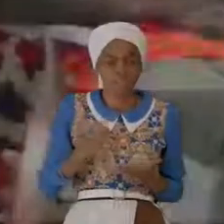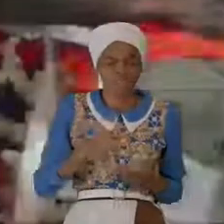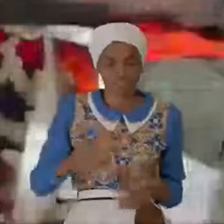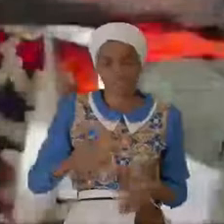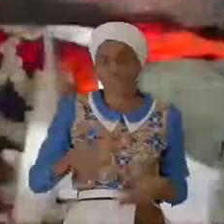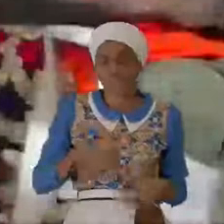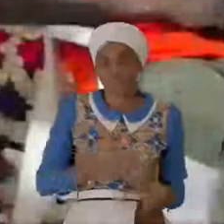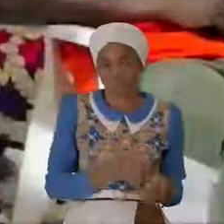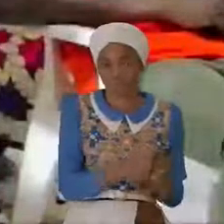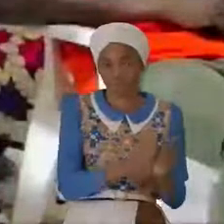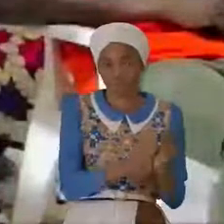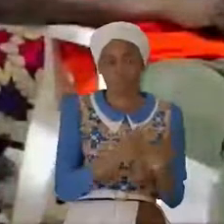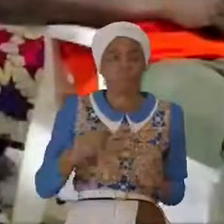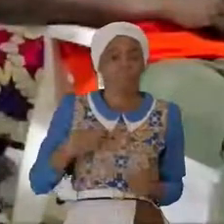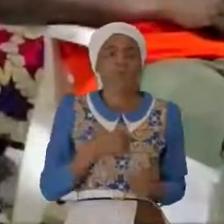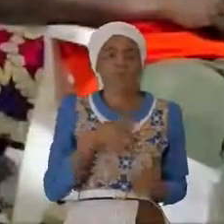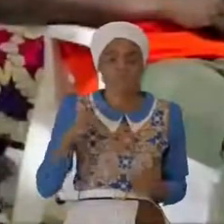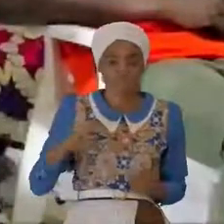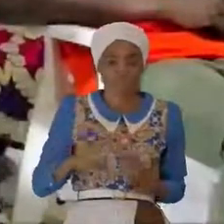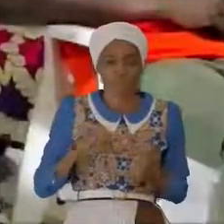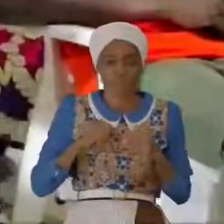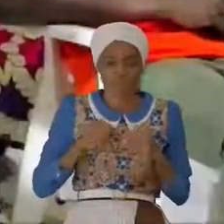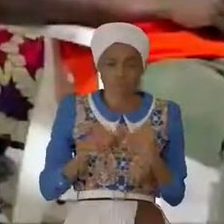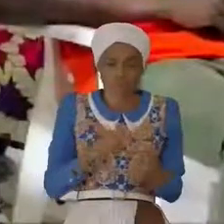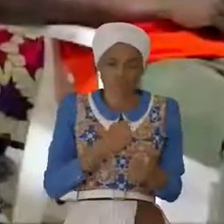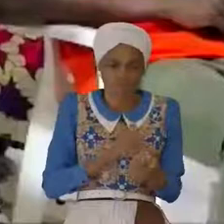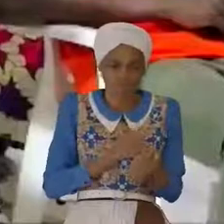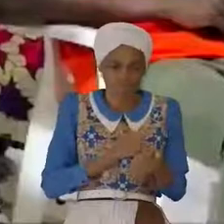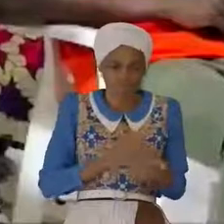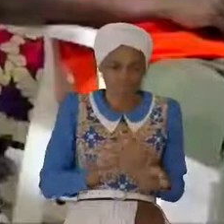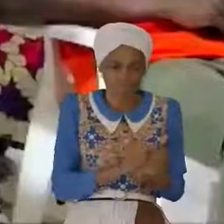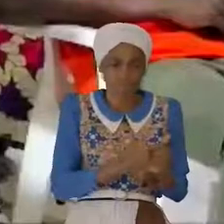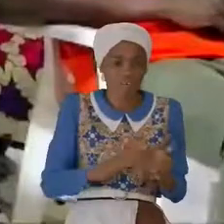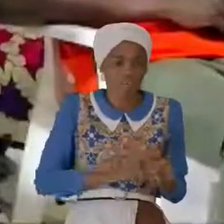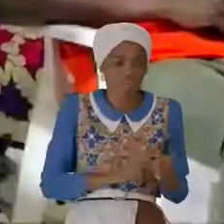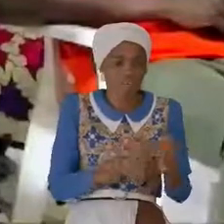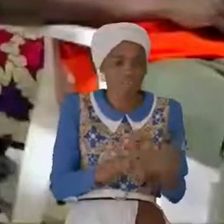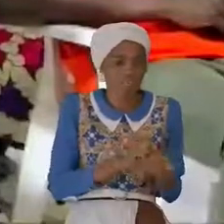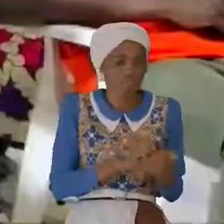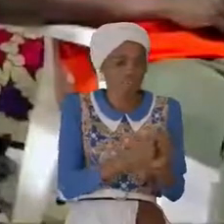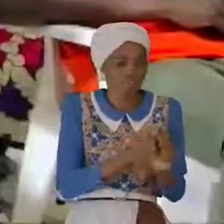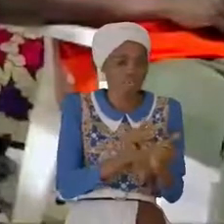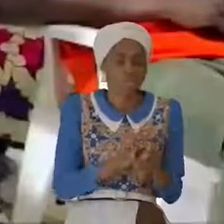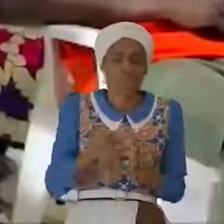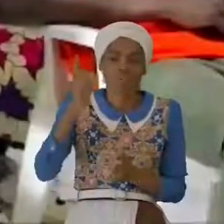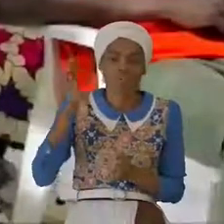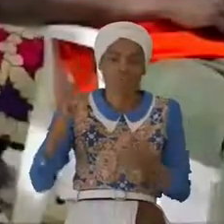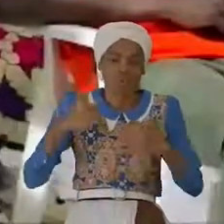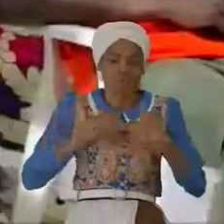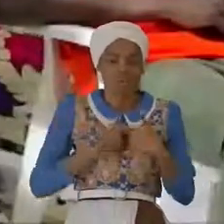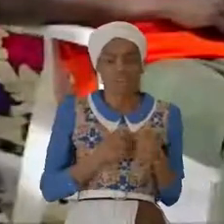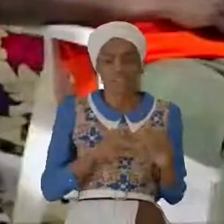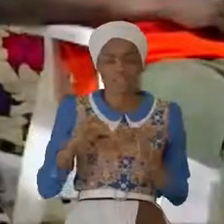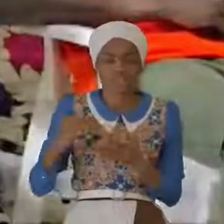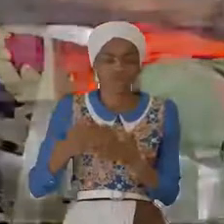course. Nous devons continuer à courir dans la carrière, dans la course,